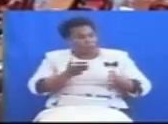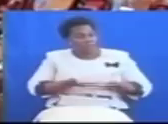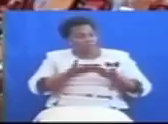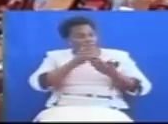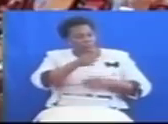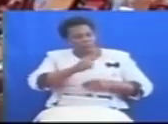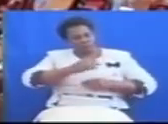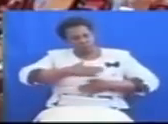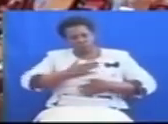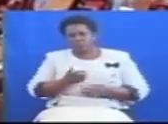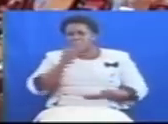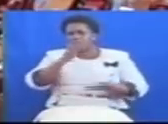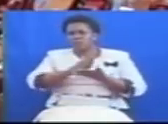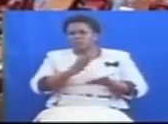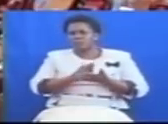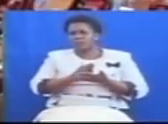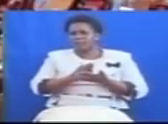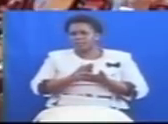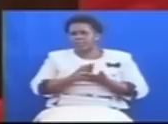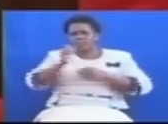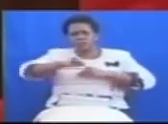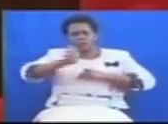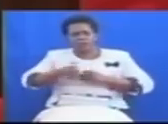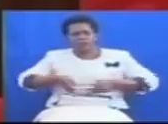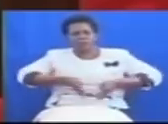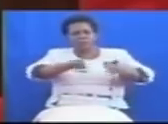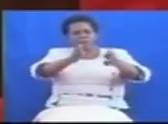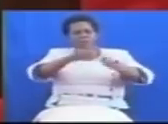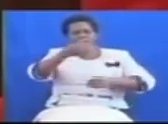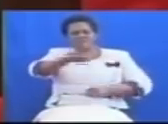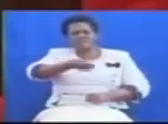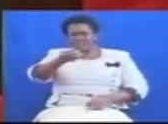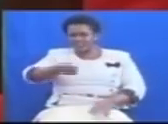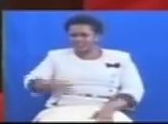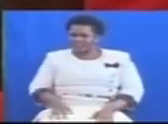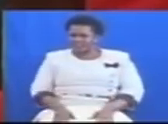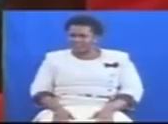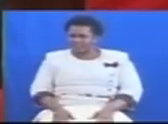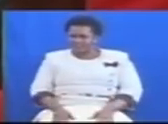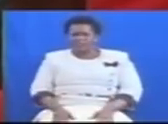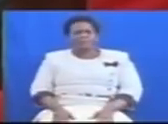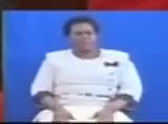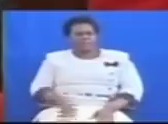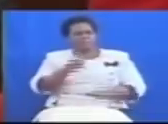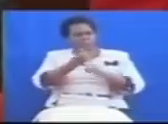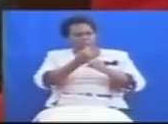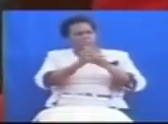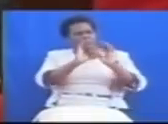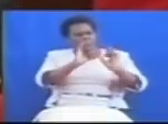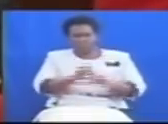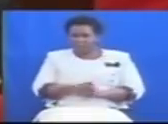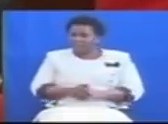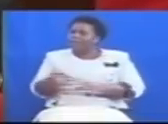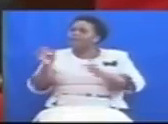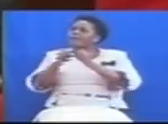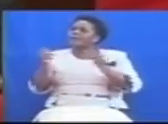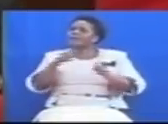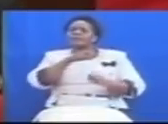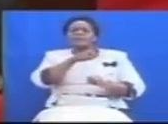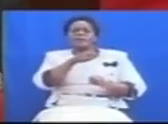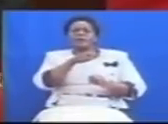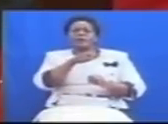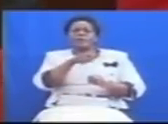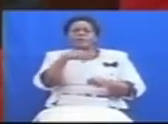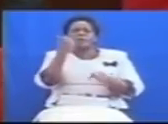na TARURA inapunguzwa faida au kufifishwa faida yake kutokana na ukosefu wa fedha wa kujenga